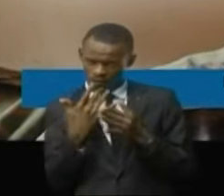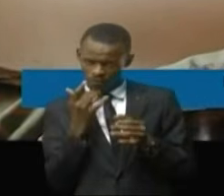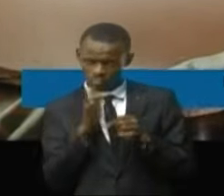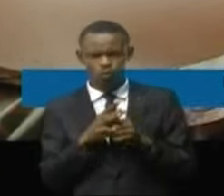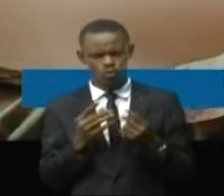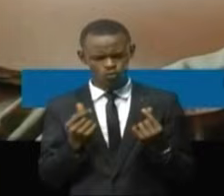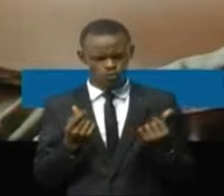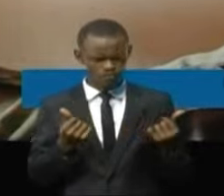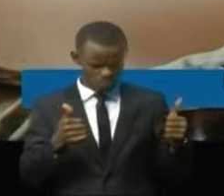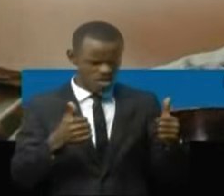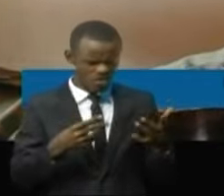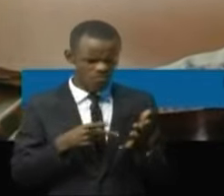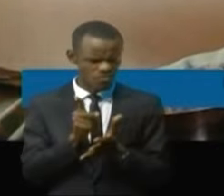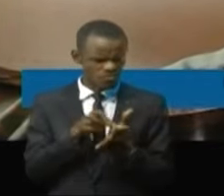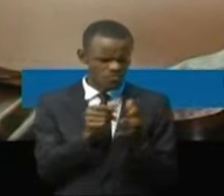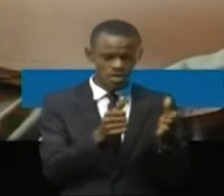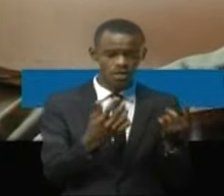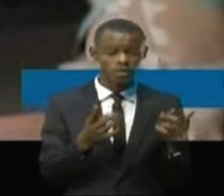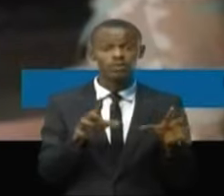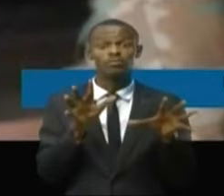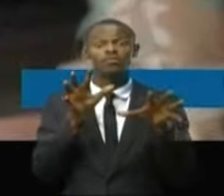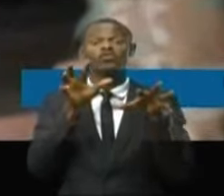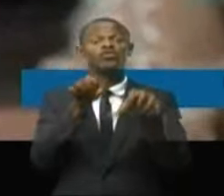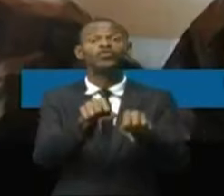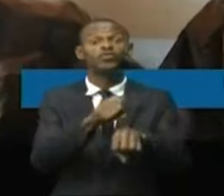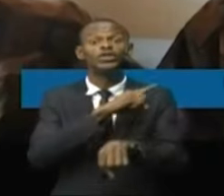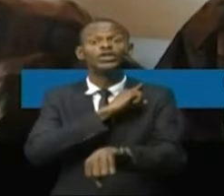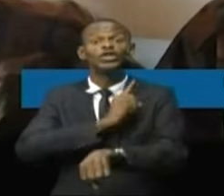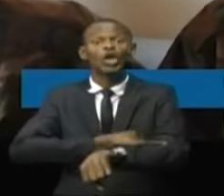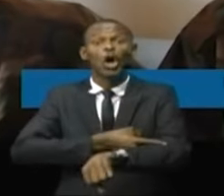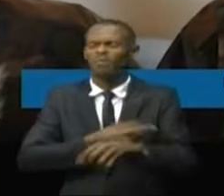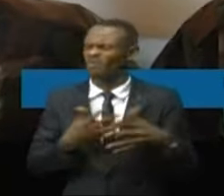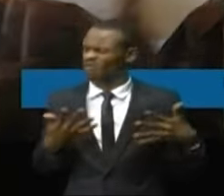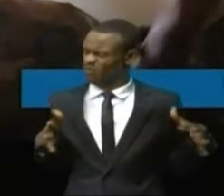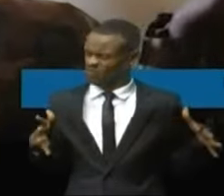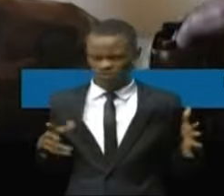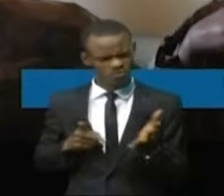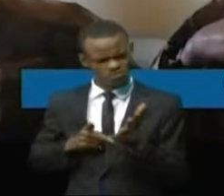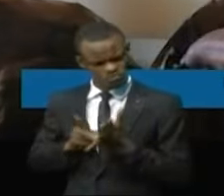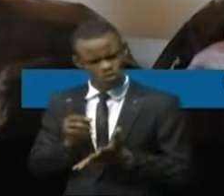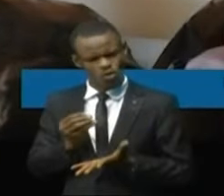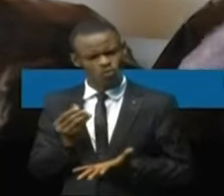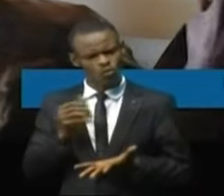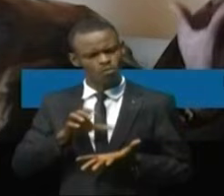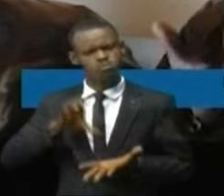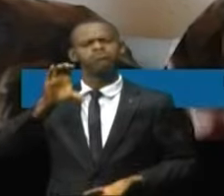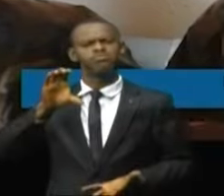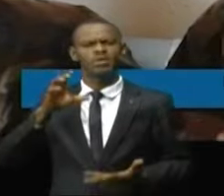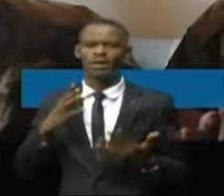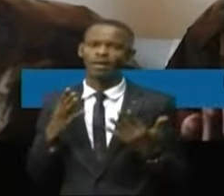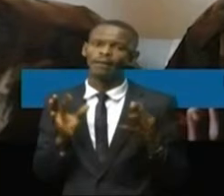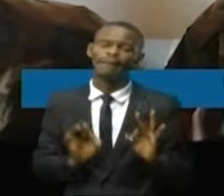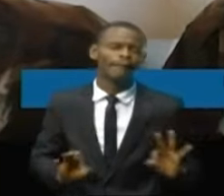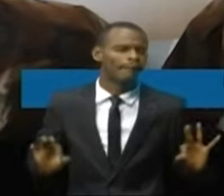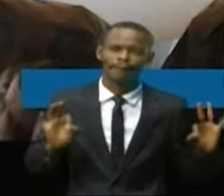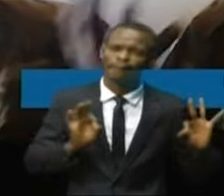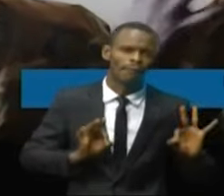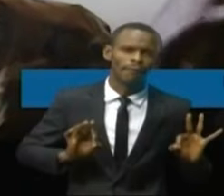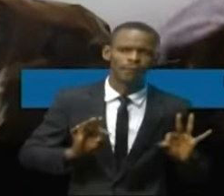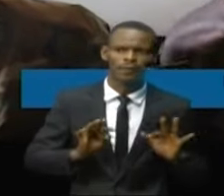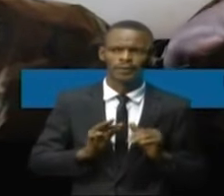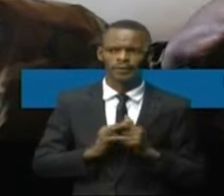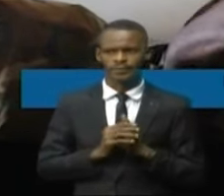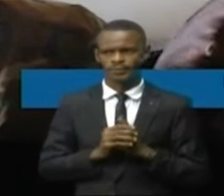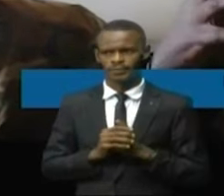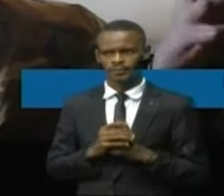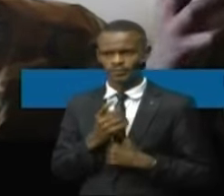tutalipiwa tukisha kamata Goma na minerai ya Rubaya. Moi Nkurunziza Juvenal, je sensibilise les